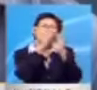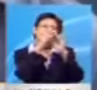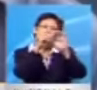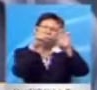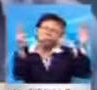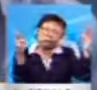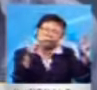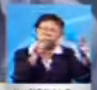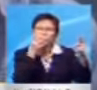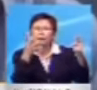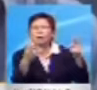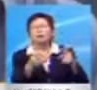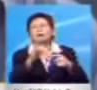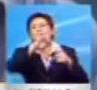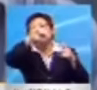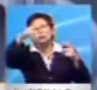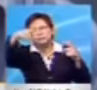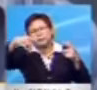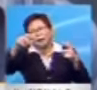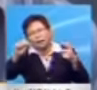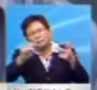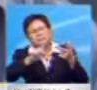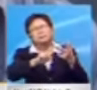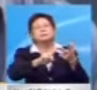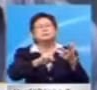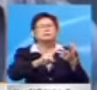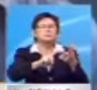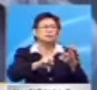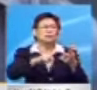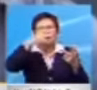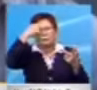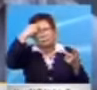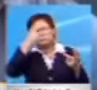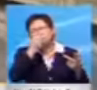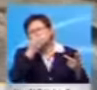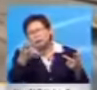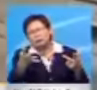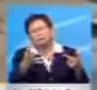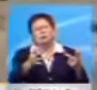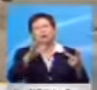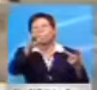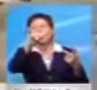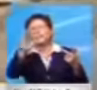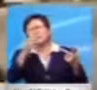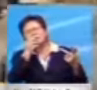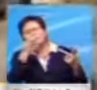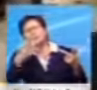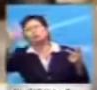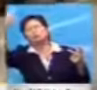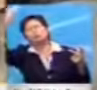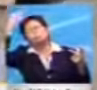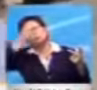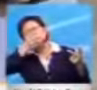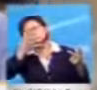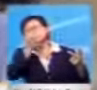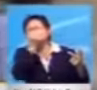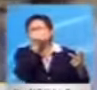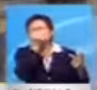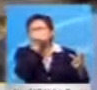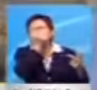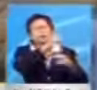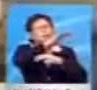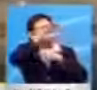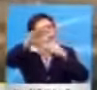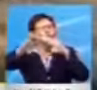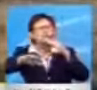ke bagi pihak JPS ke Ya bagi pihak yb ke dulu tak ada siapa yang